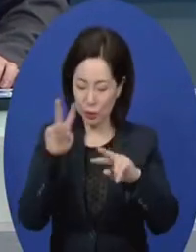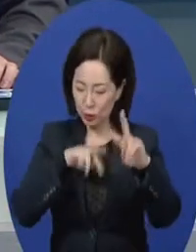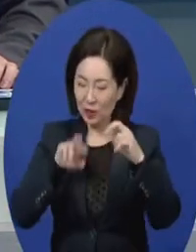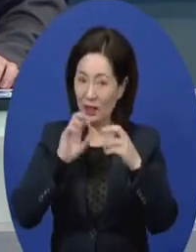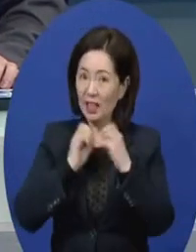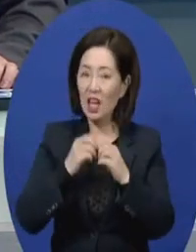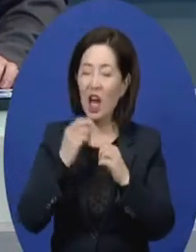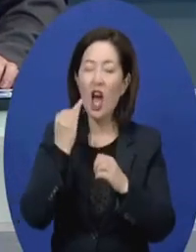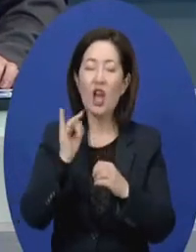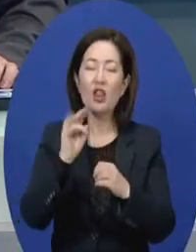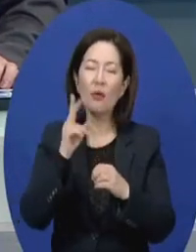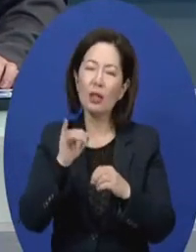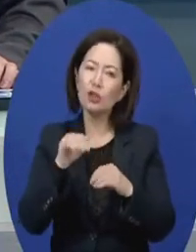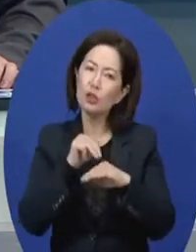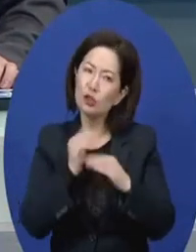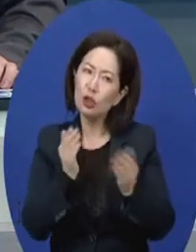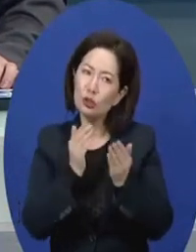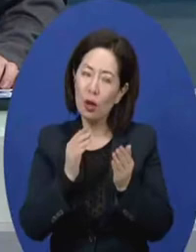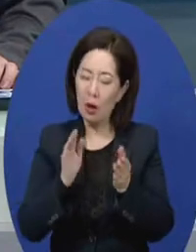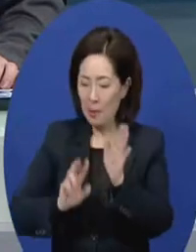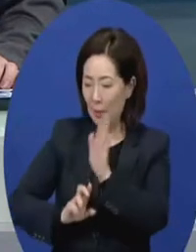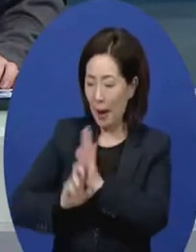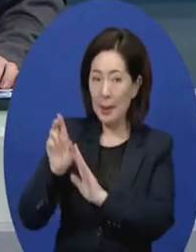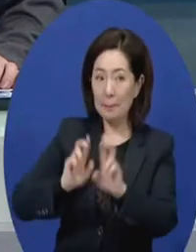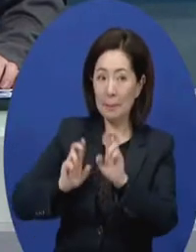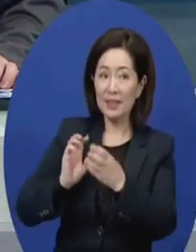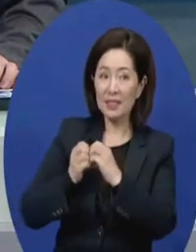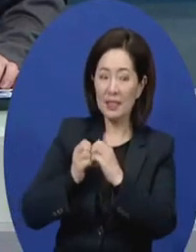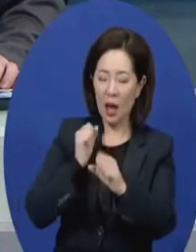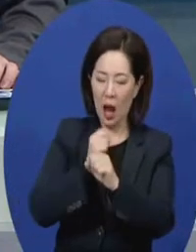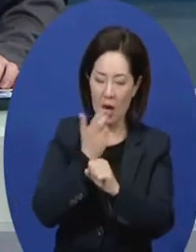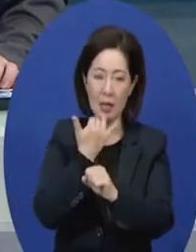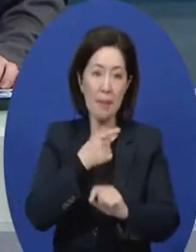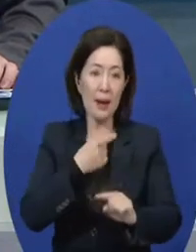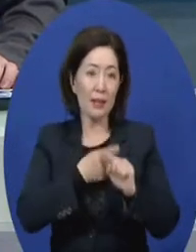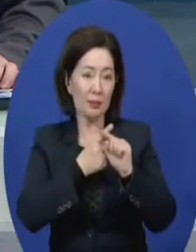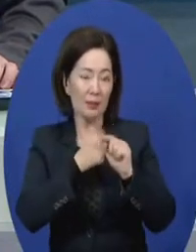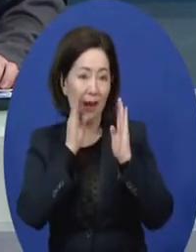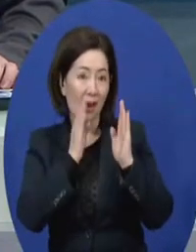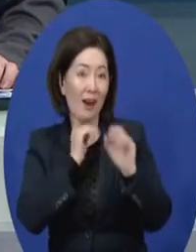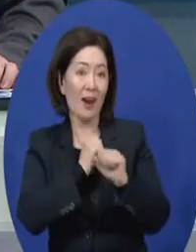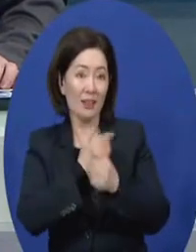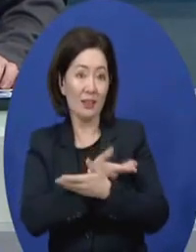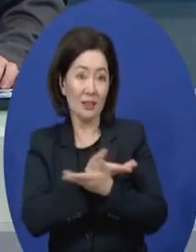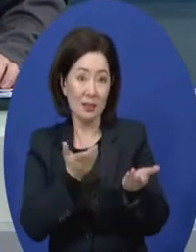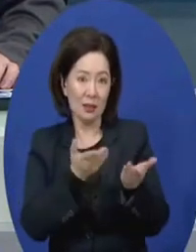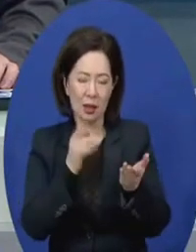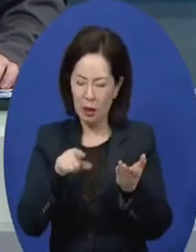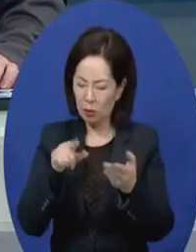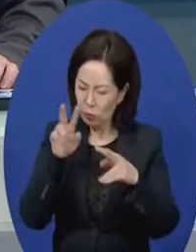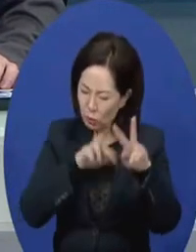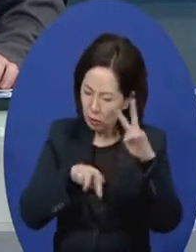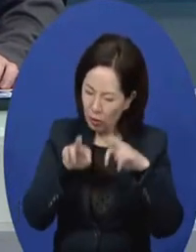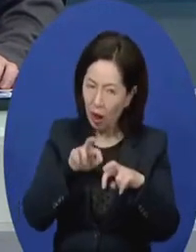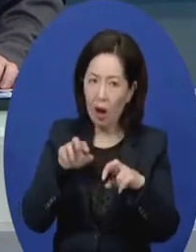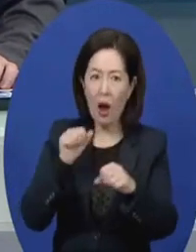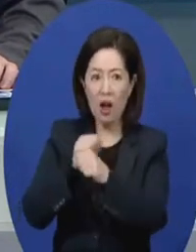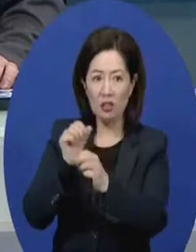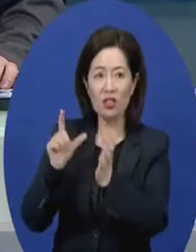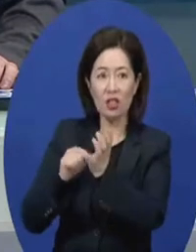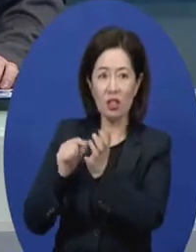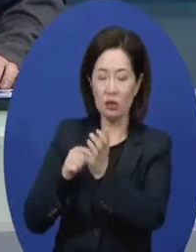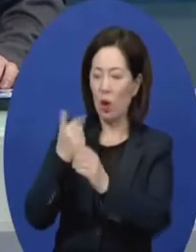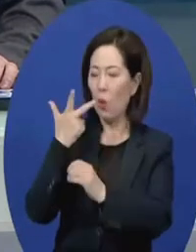хийх, инновацийн тогтолцоо, гарааны бизнес хөгжүүлэх, ажлын байр нэмэгдүүлэх чиглэлд голлон анхаарч ажилладаг байна. Тус паркын судалгааны цогцлбрын ажил